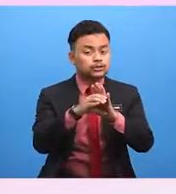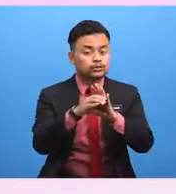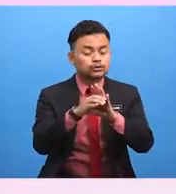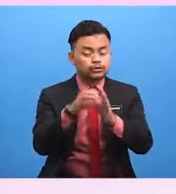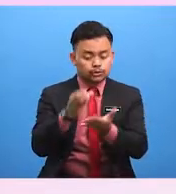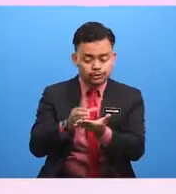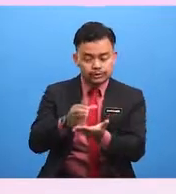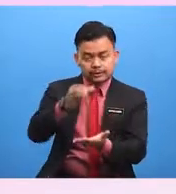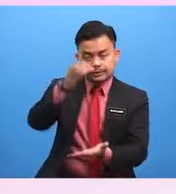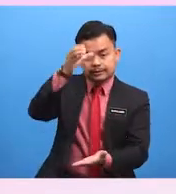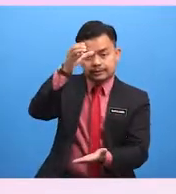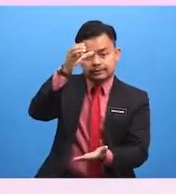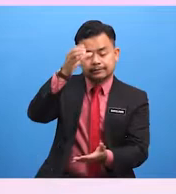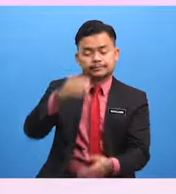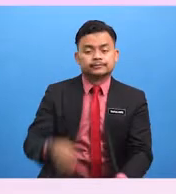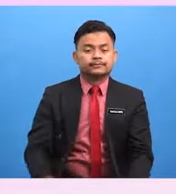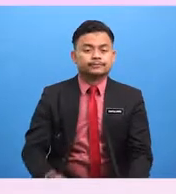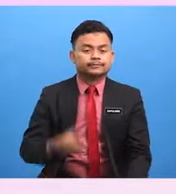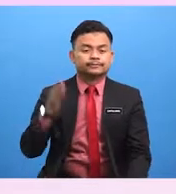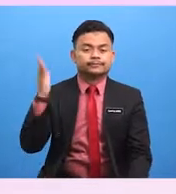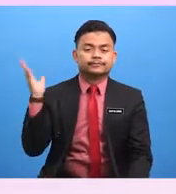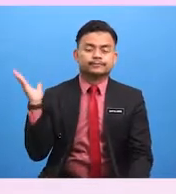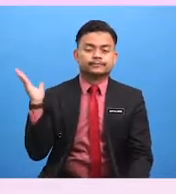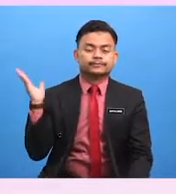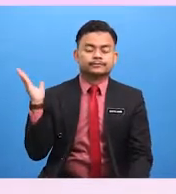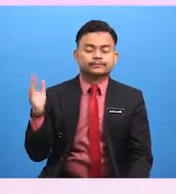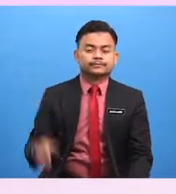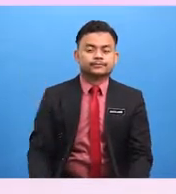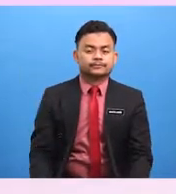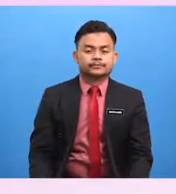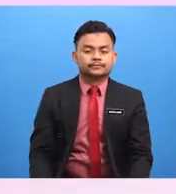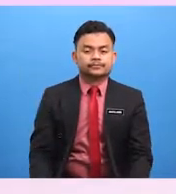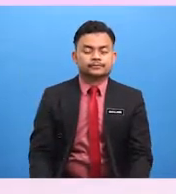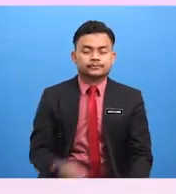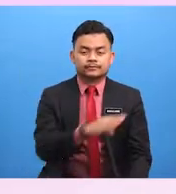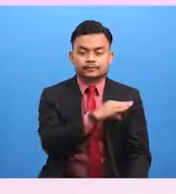berbentuk silinder ialah tin aluminium dan juga bateri.